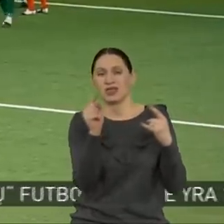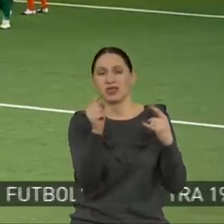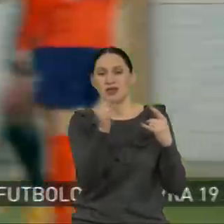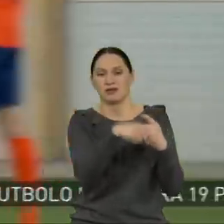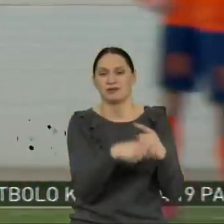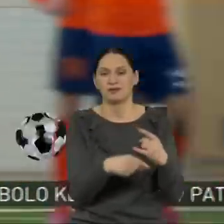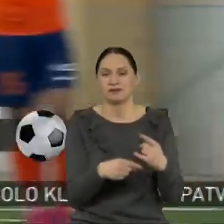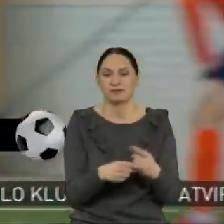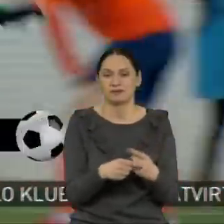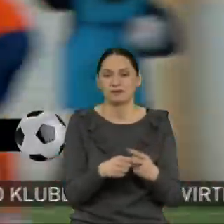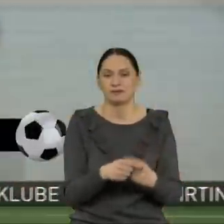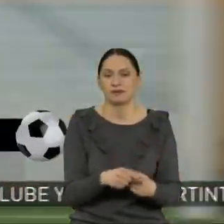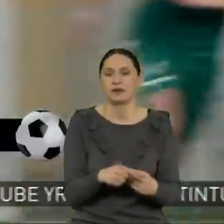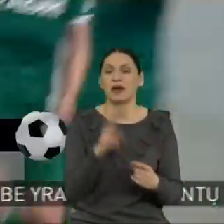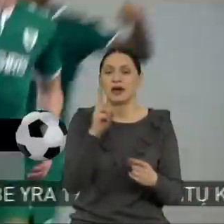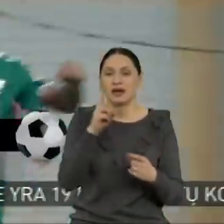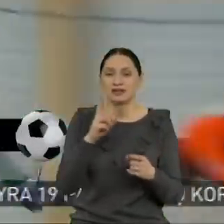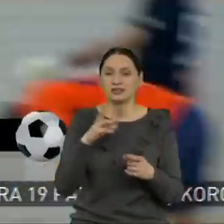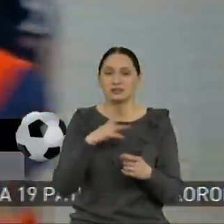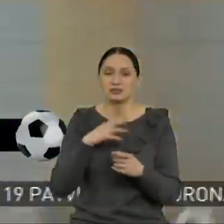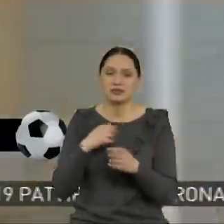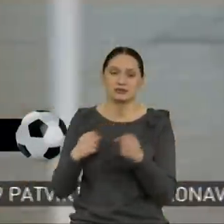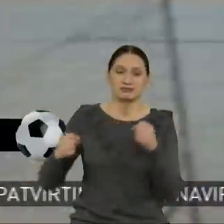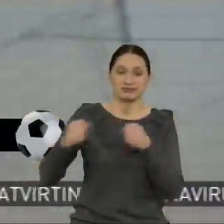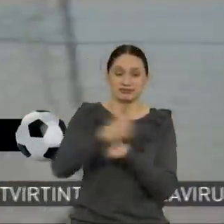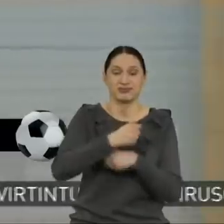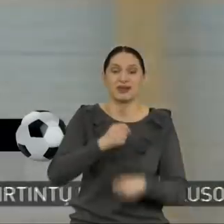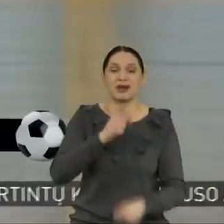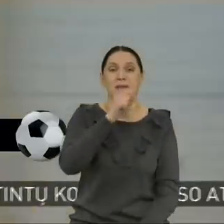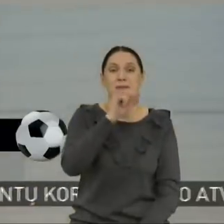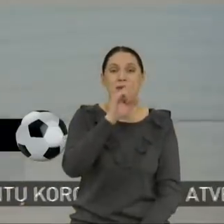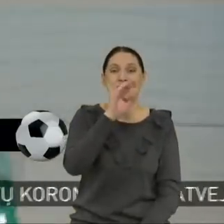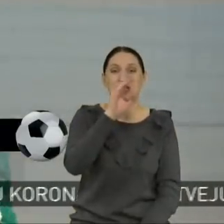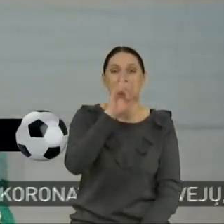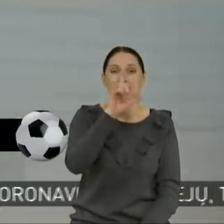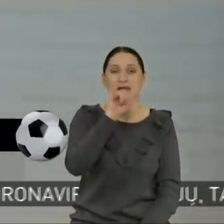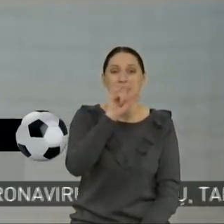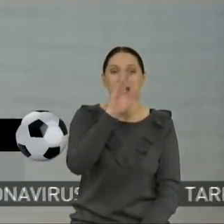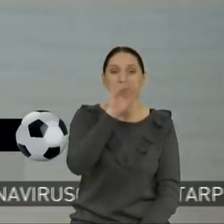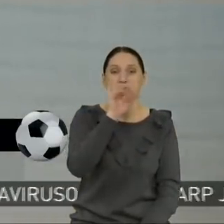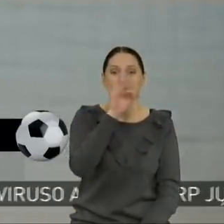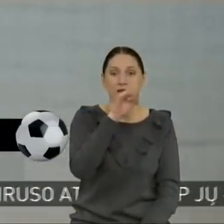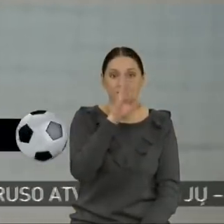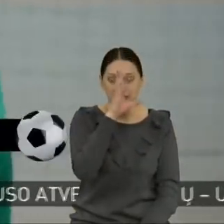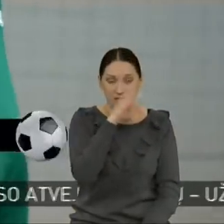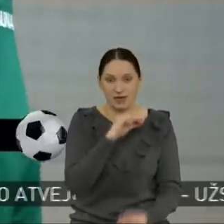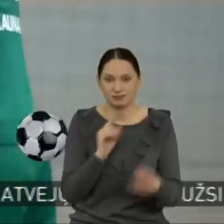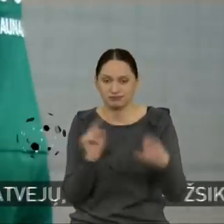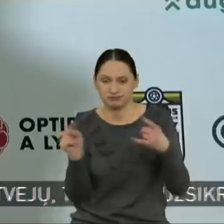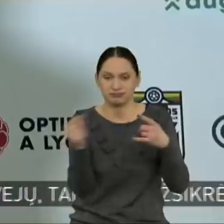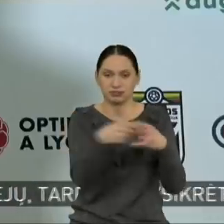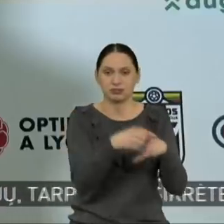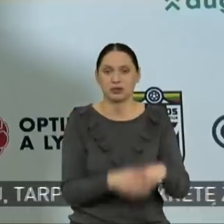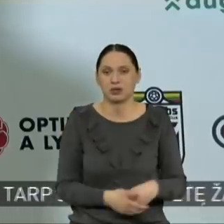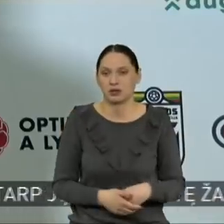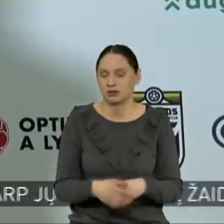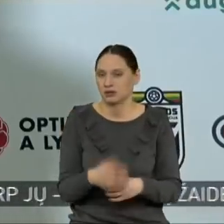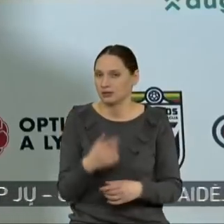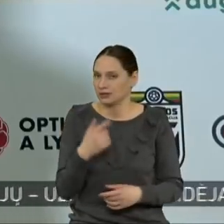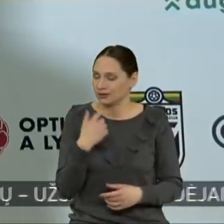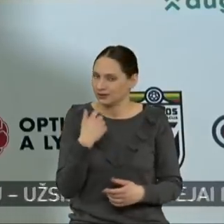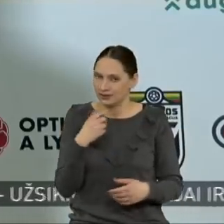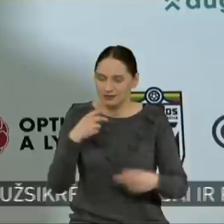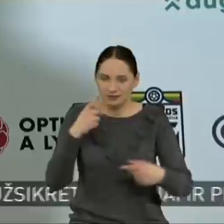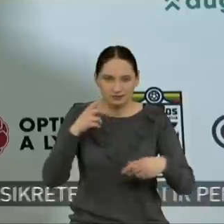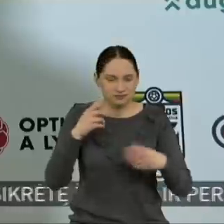vienu lietimu atliko po keitimo aikštėje pasirodęs Linas Pilibaitis. Nebuvo pačias lengviausias rungtynės, teko ir pačiam daug nervų